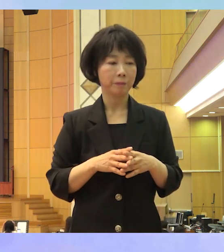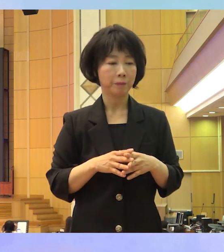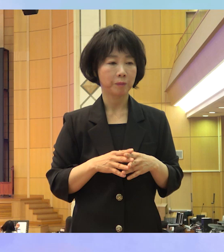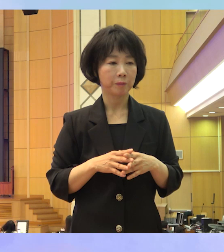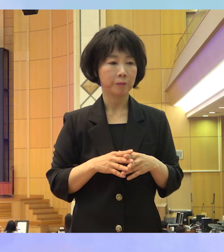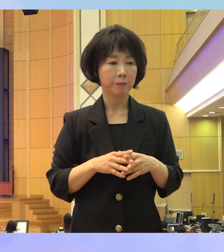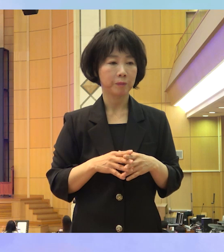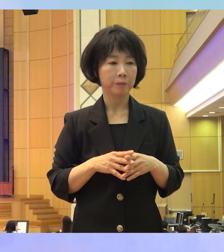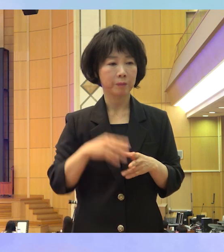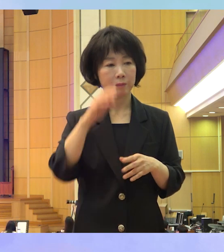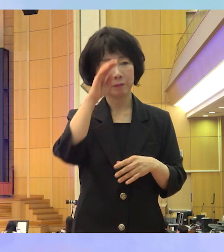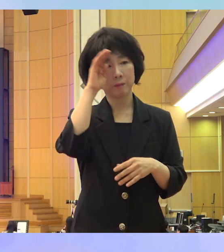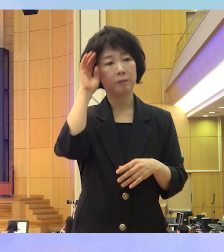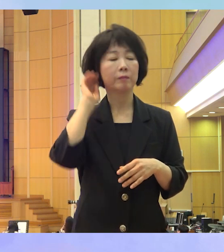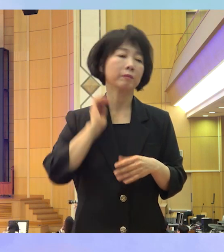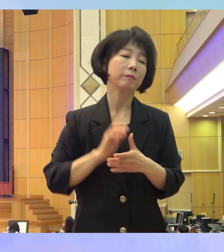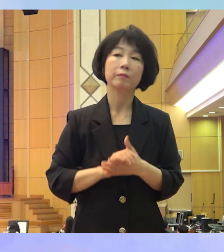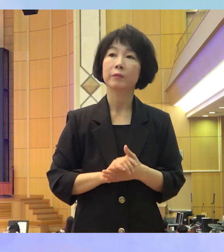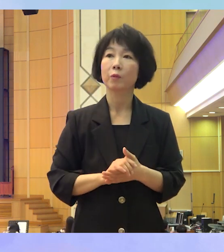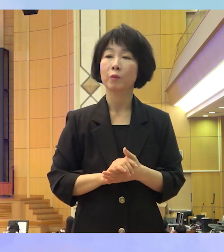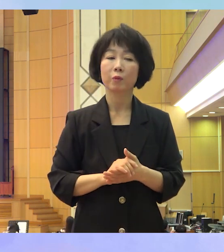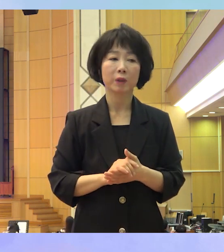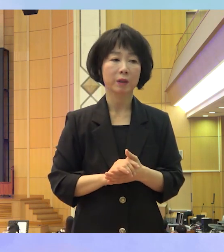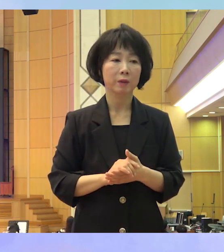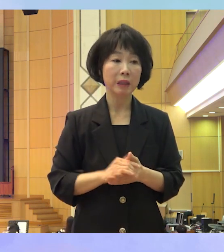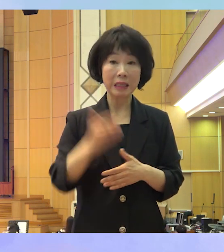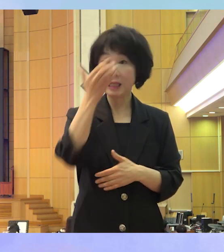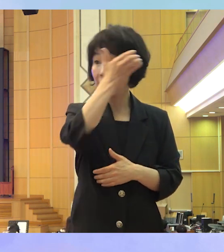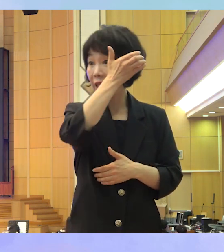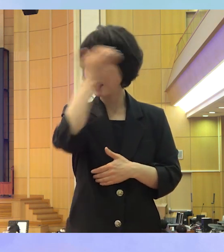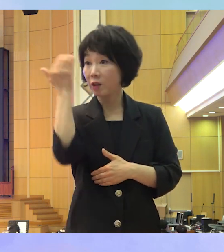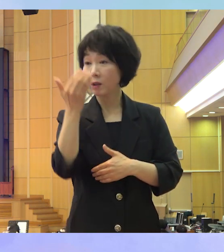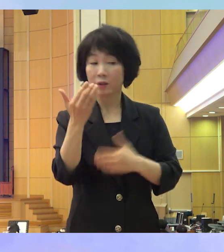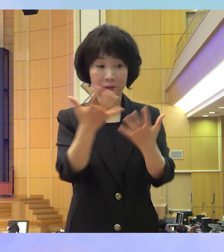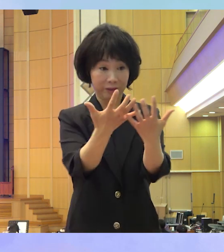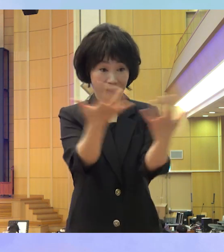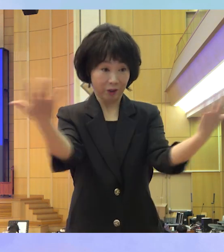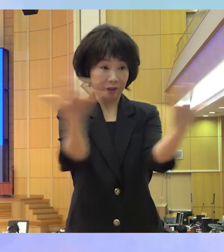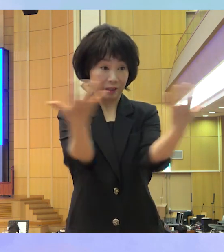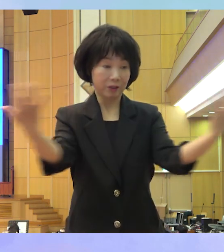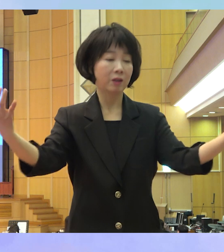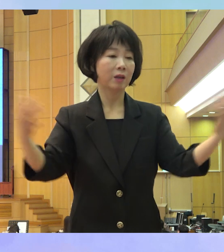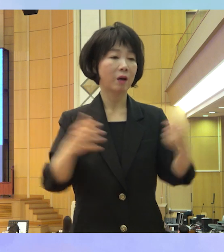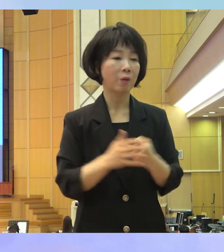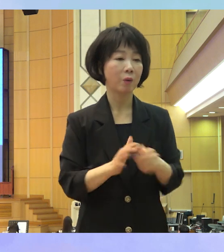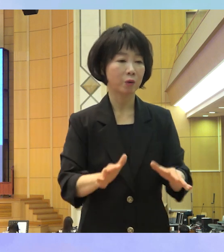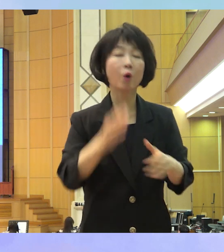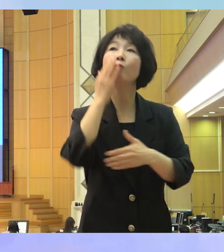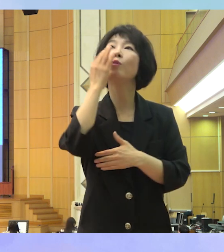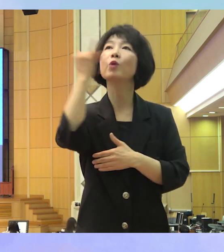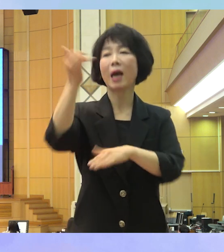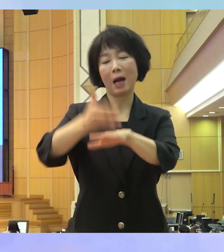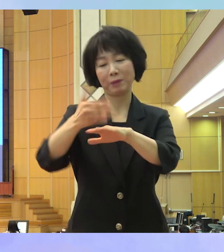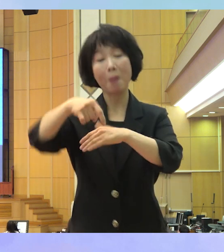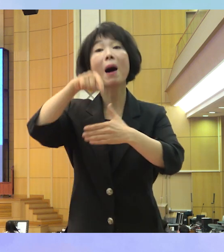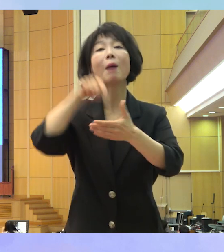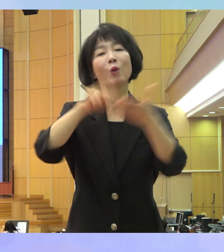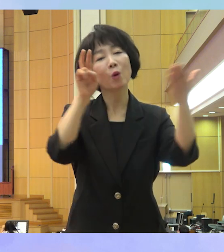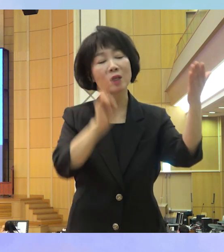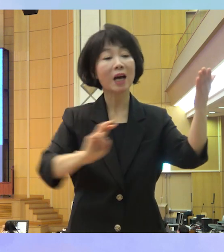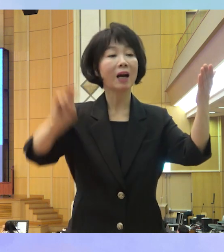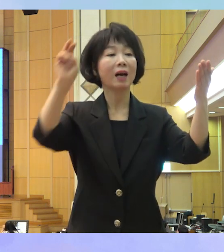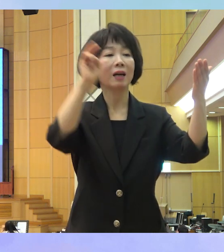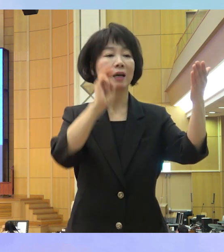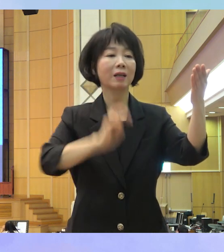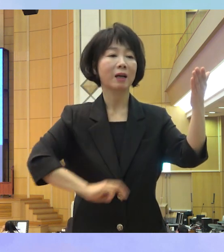자, 이 시간은 우리 청소년 또 일부 청년들이 부모님께 감사하는 마음을